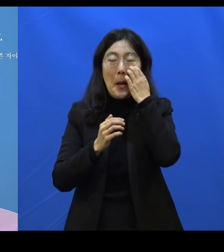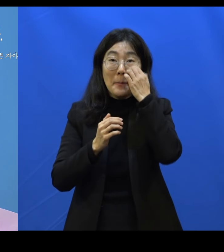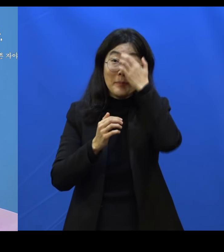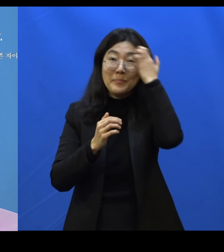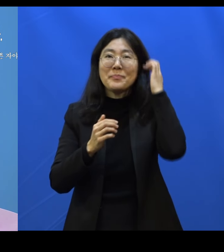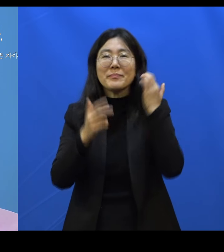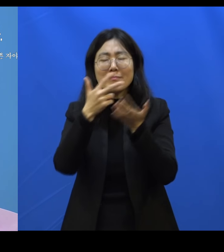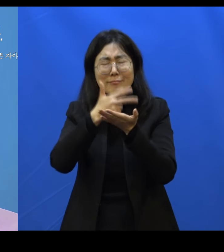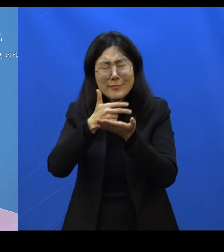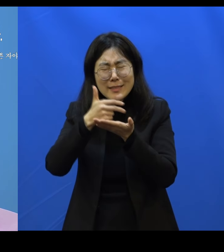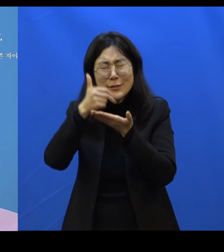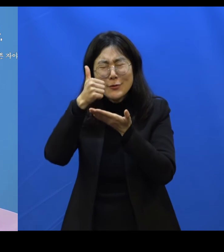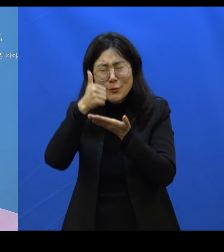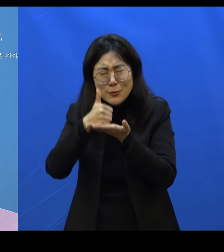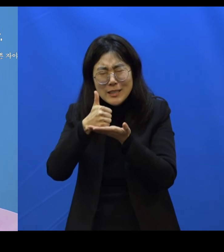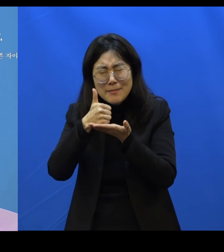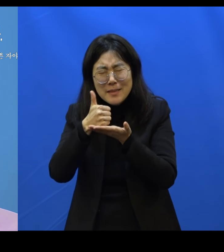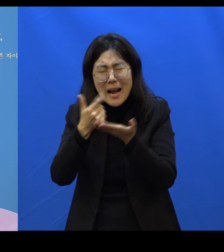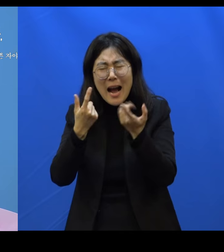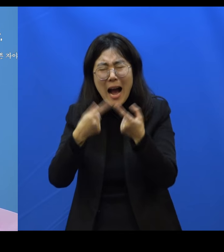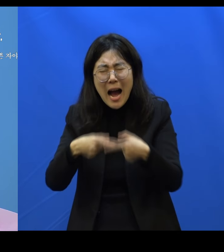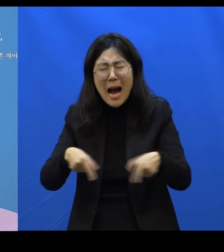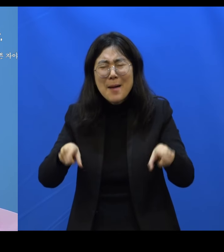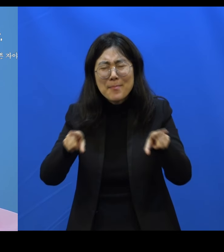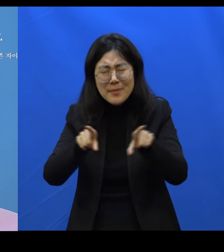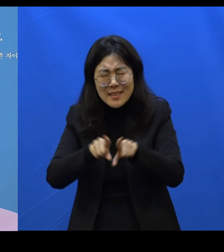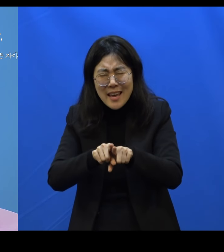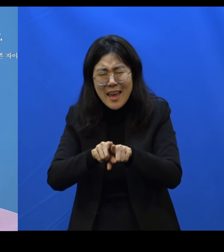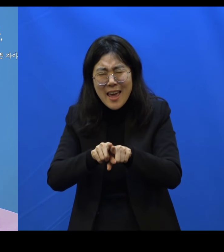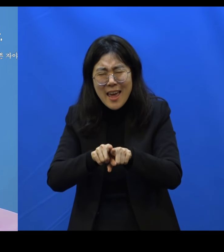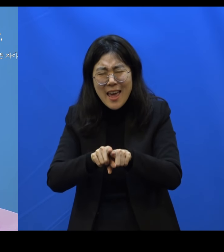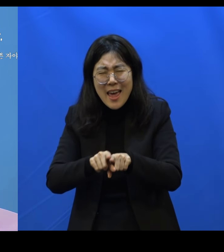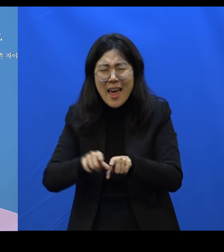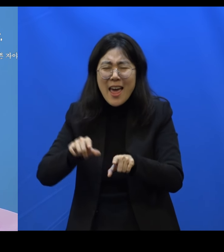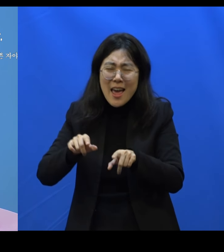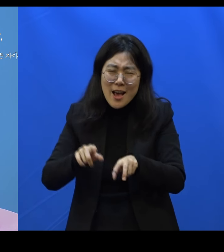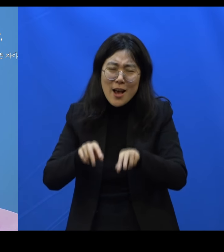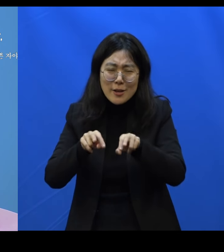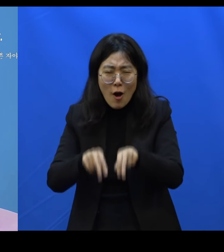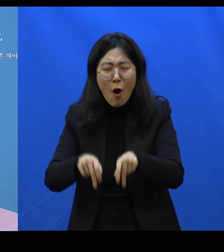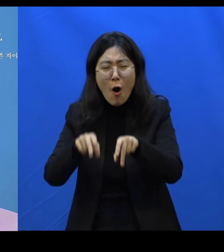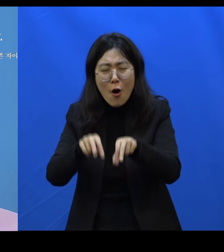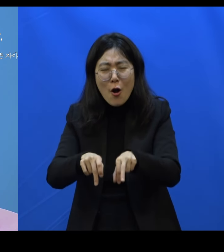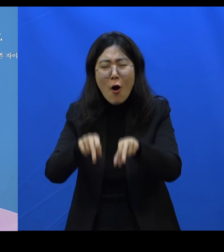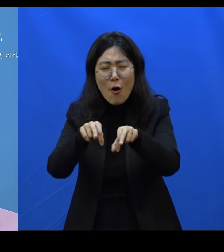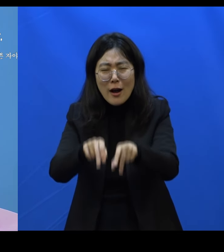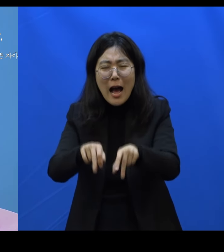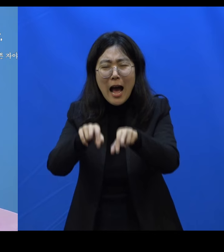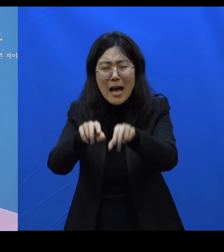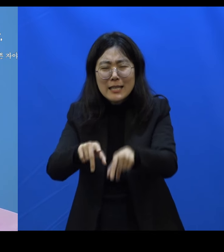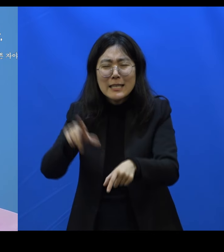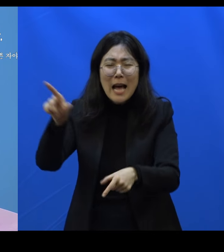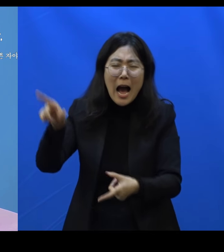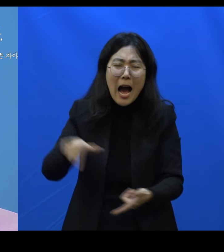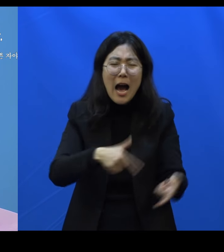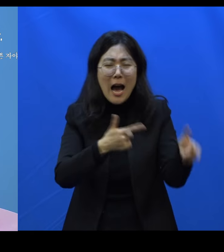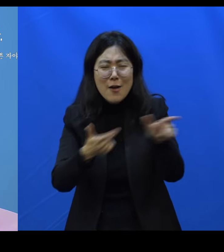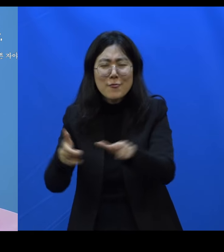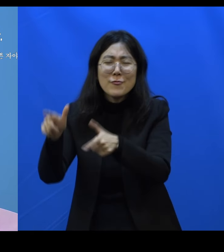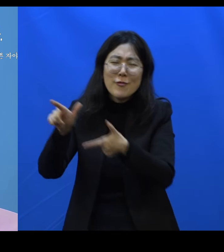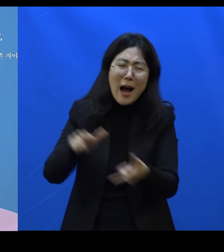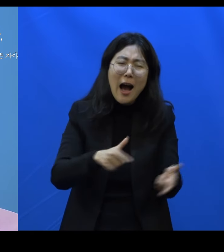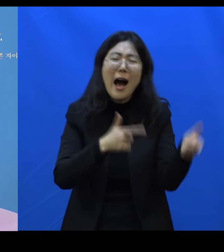걸어가는 일상. 이 일상이 중요해요. 이 일상, 주님과 함께 걷는 일상이 없으면 뭐가